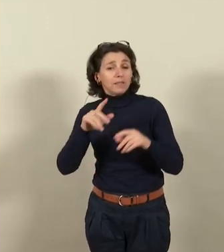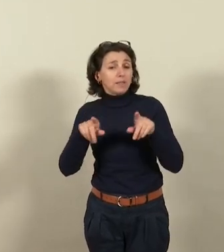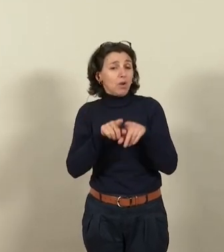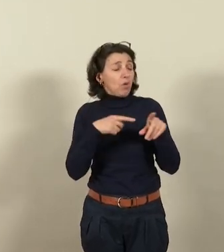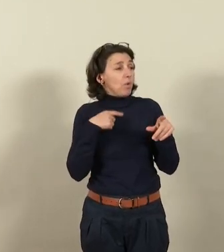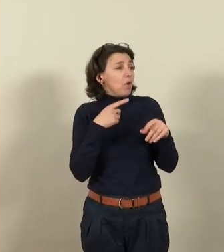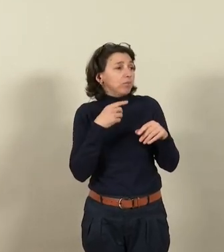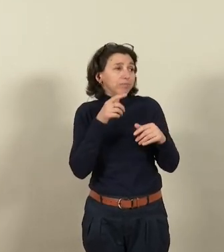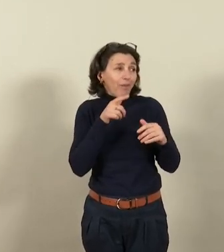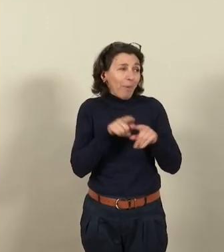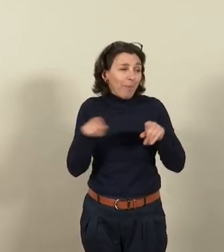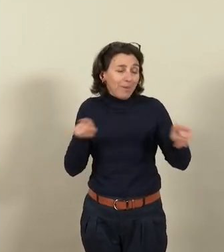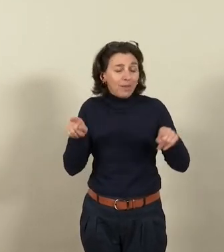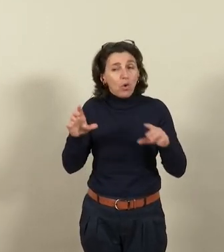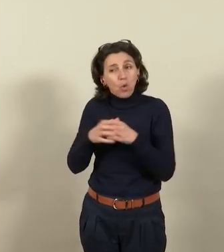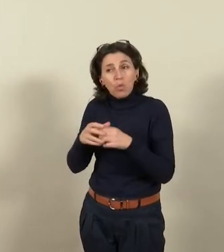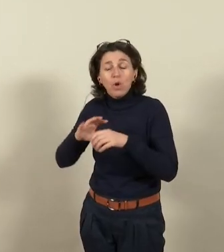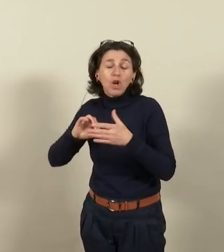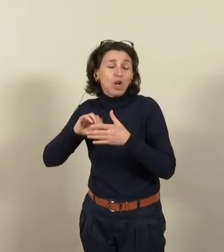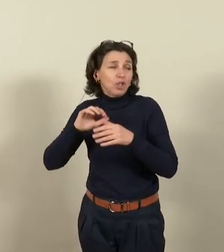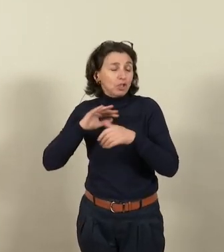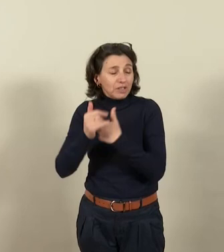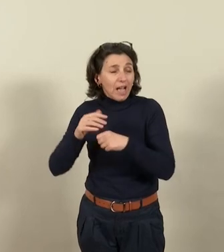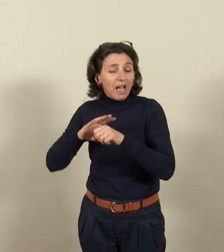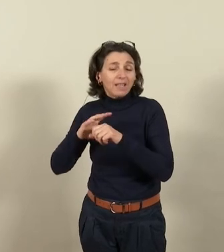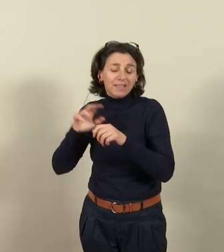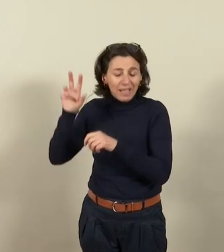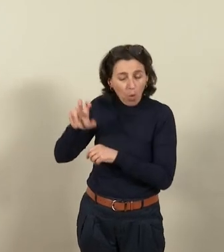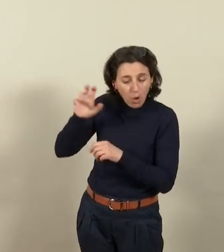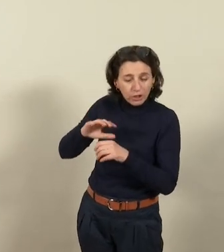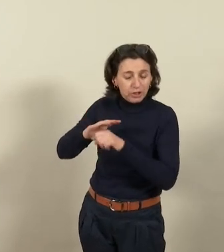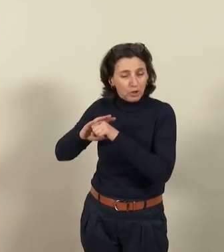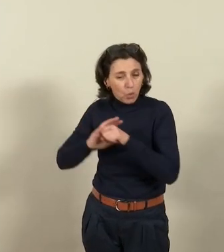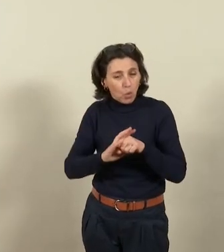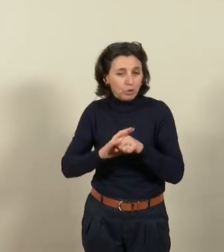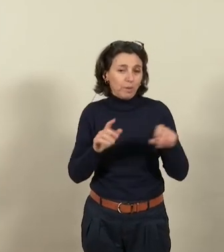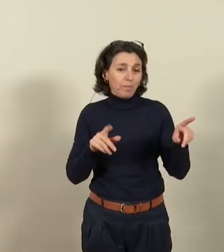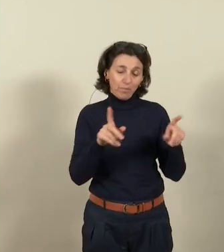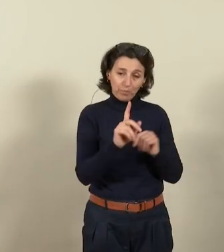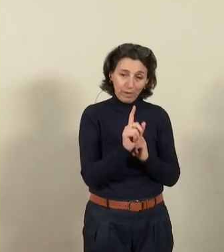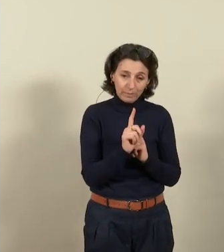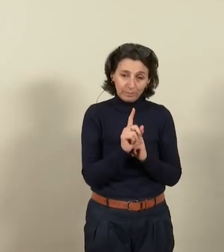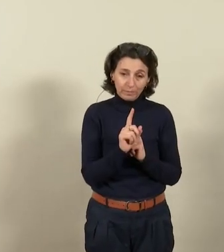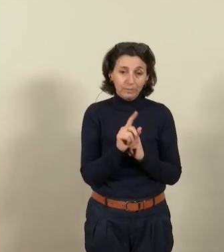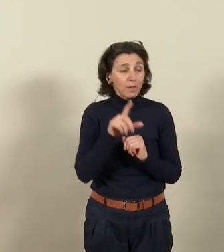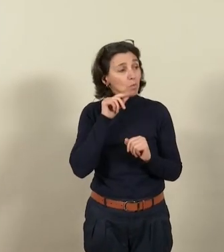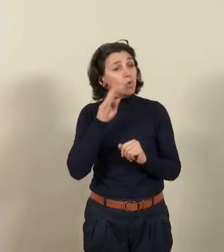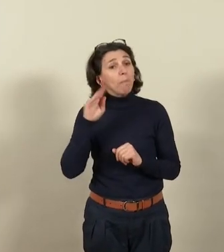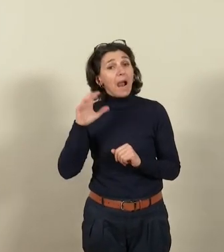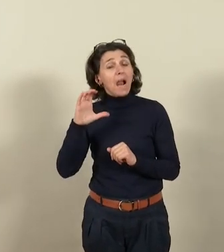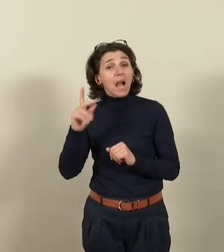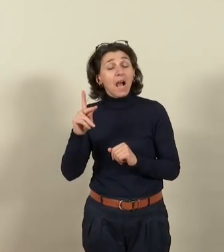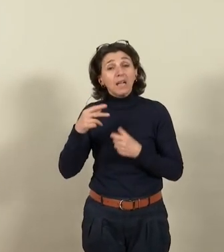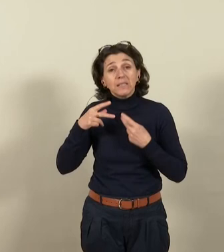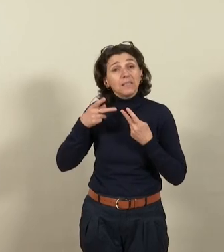écologieque VO je voulais simplement vous le dire et dernier petit point si vous me le permettez Monsieur le Maire j'ai bien entendu également les déclarations de de Monsieur bac je lui